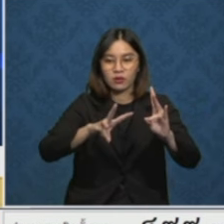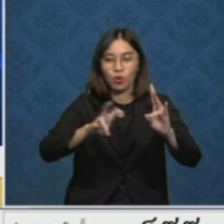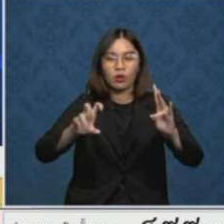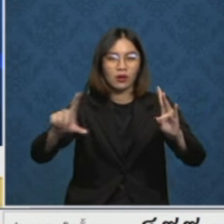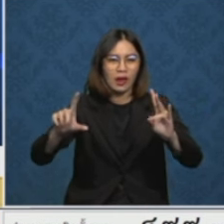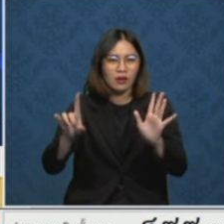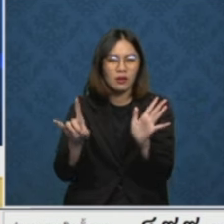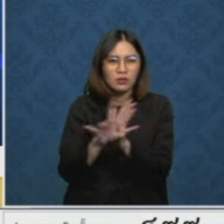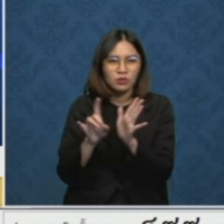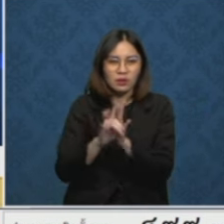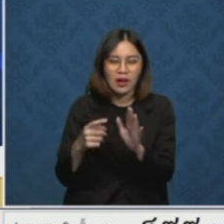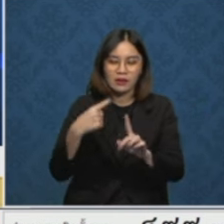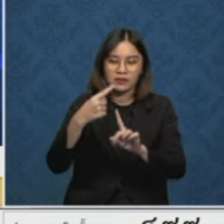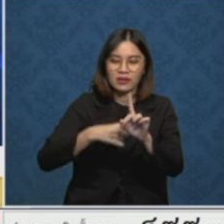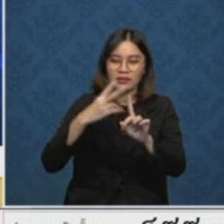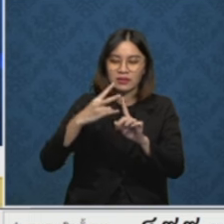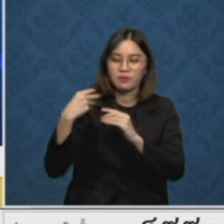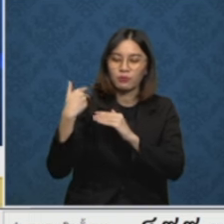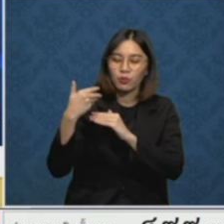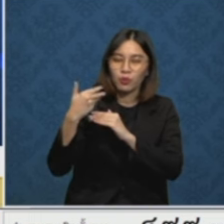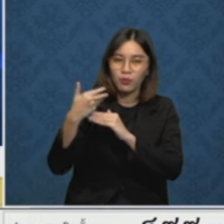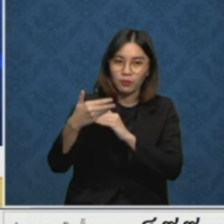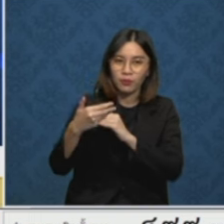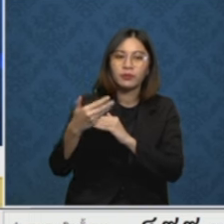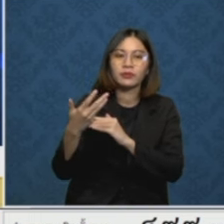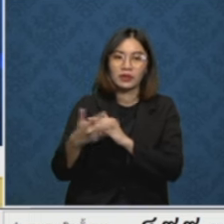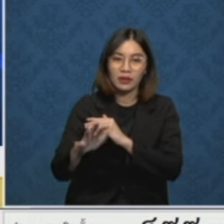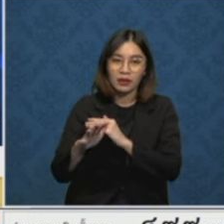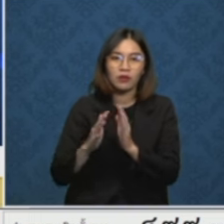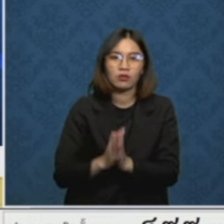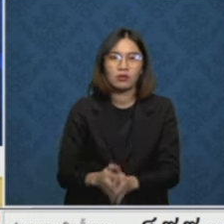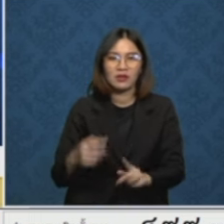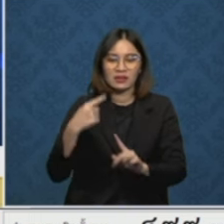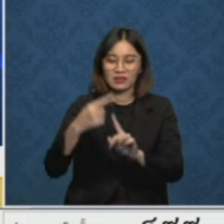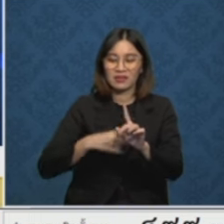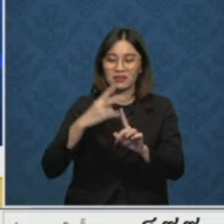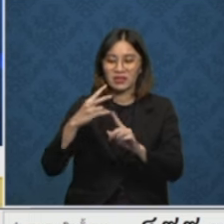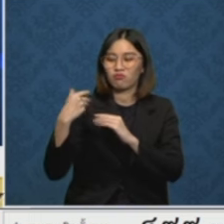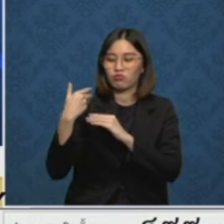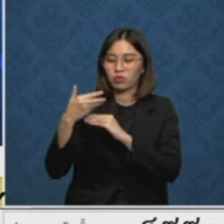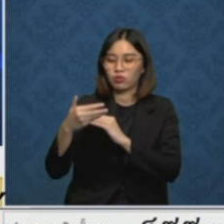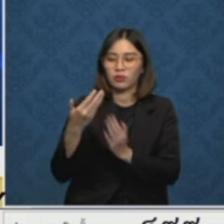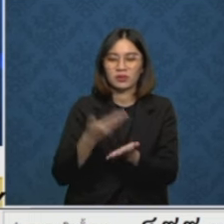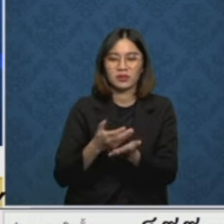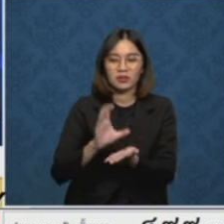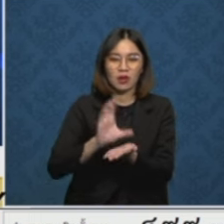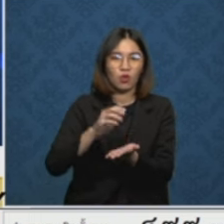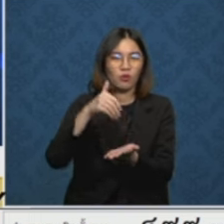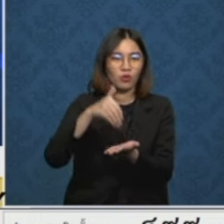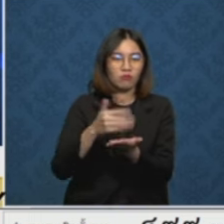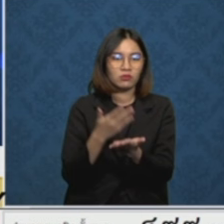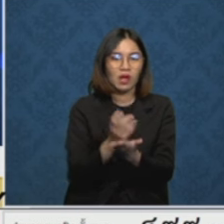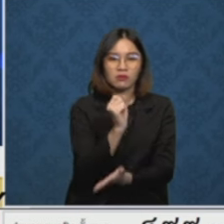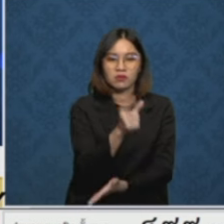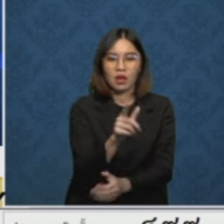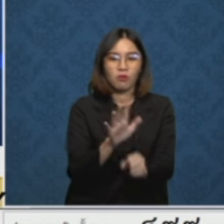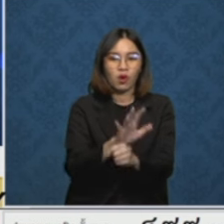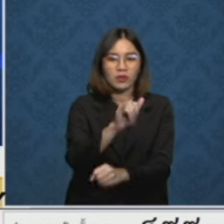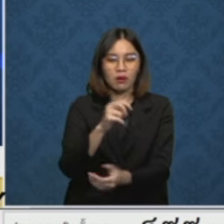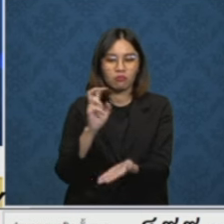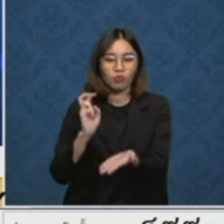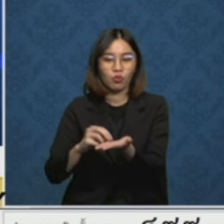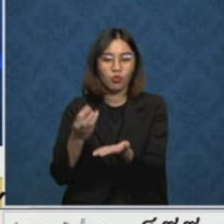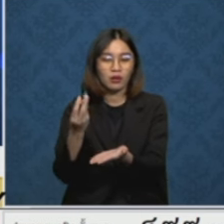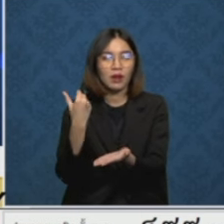ที่สุดนี่คือผ่านมา7เดือนแล้วค่ะผ่านมา7เดือนแล้วงบกลางเนี่ยยังใช้ไปไม่ถึงไหนเลยยังอนุมัติไ